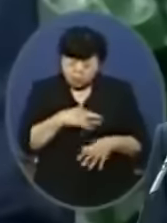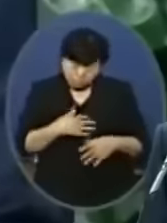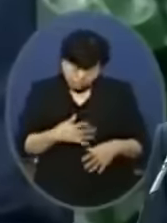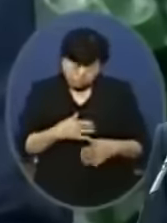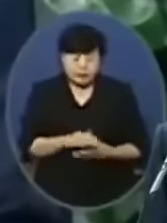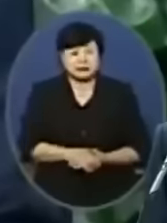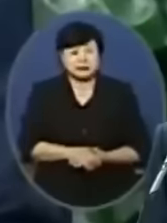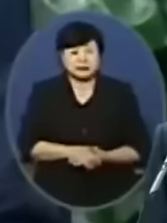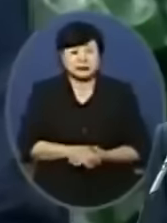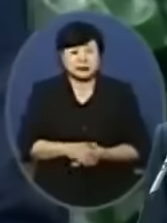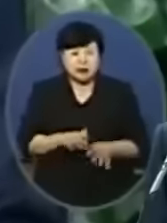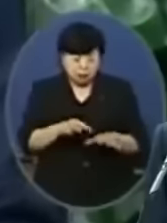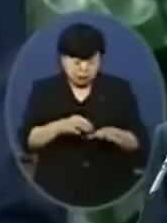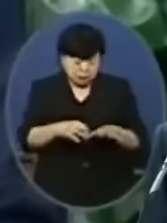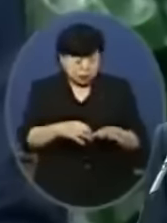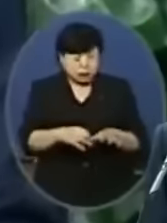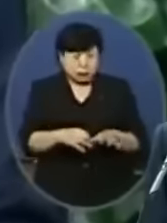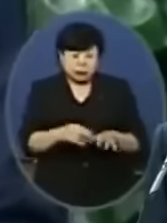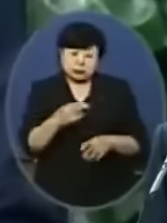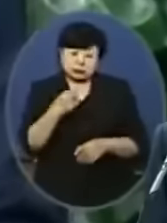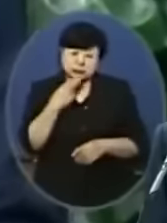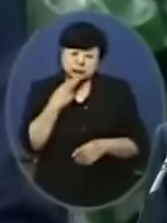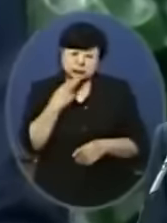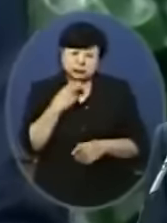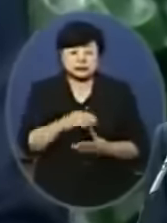못하고 발톱도 없고 멀리